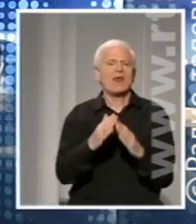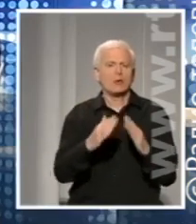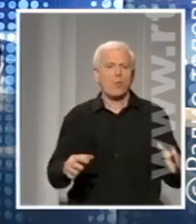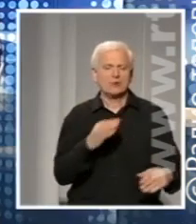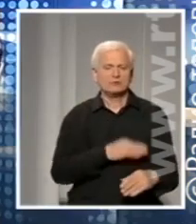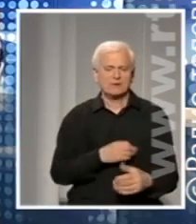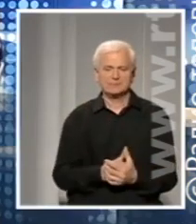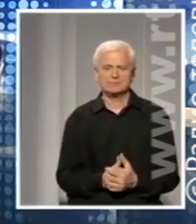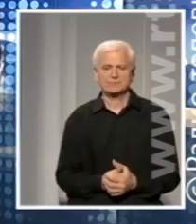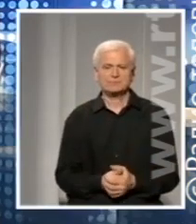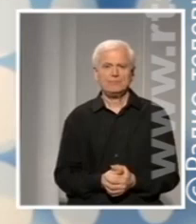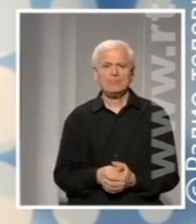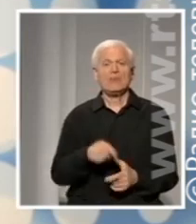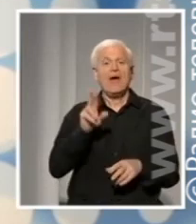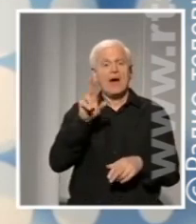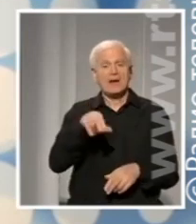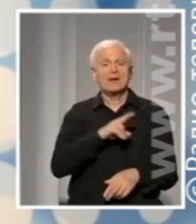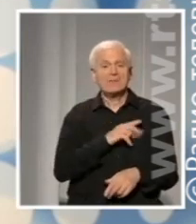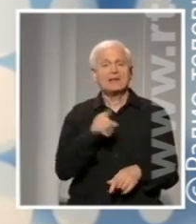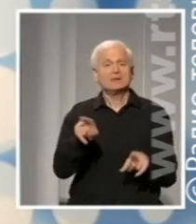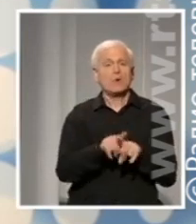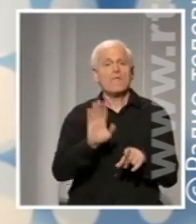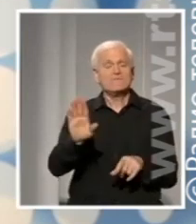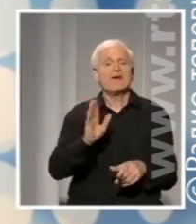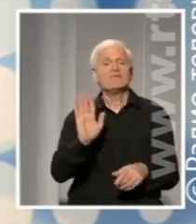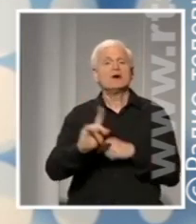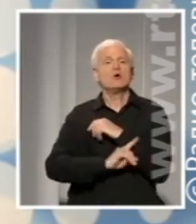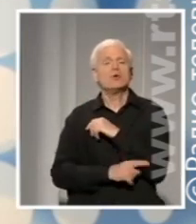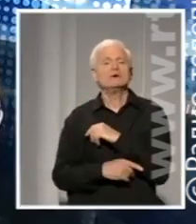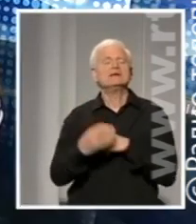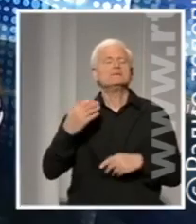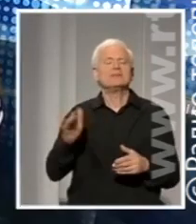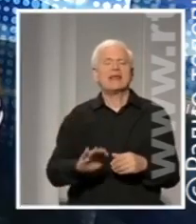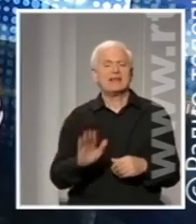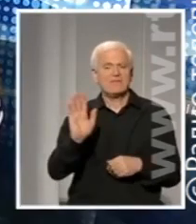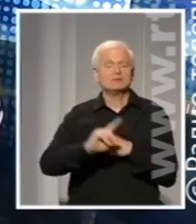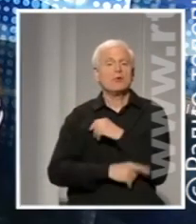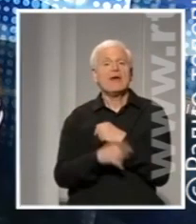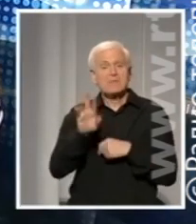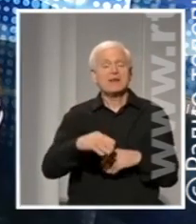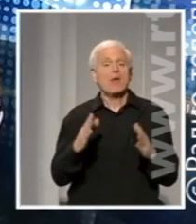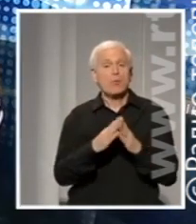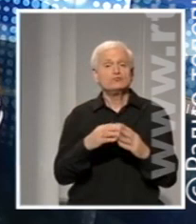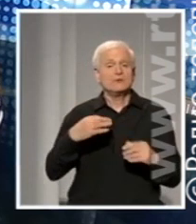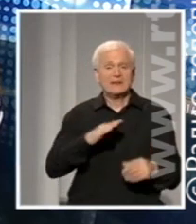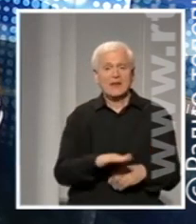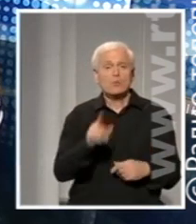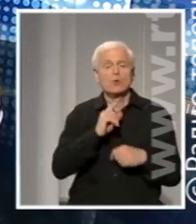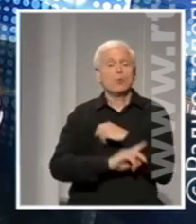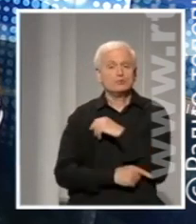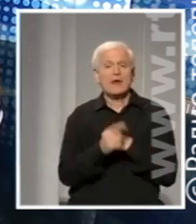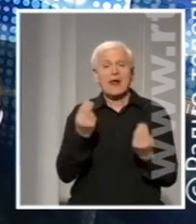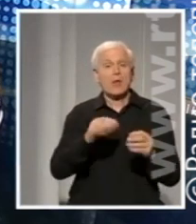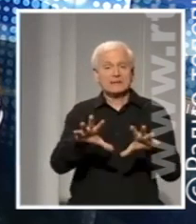imate također učenika kod kuće. Koliko je ozbiljno shvatio ovaj sistem nastave? Da li će naša deca shvatiti da to jeste škola i da moraju